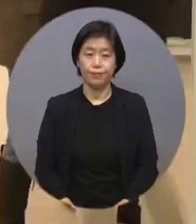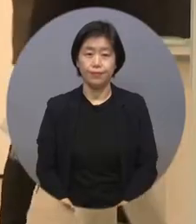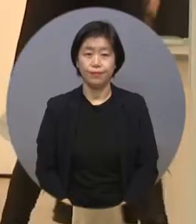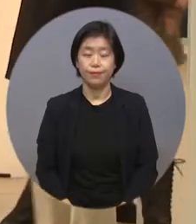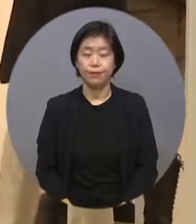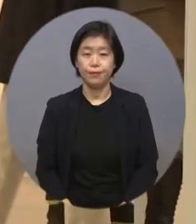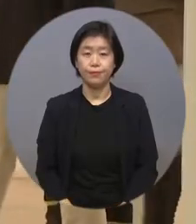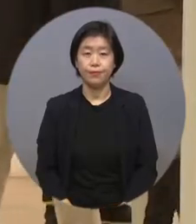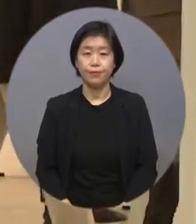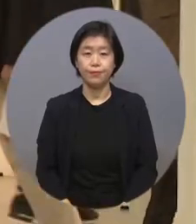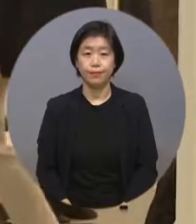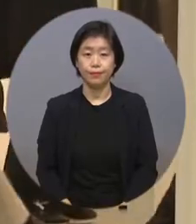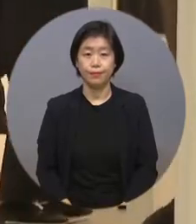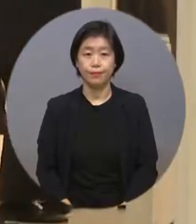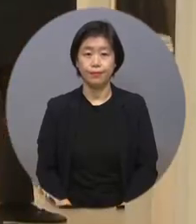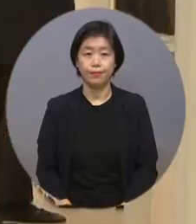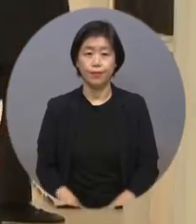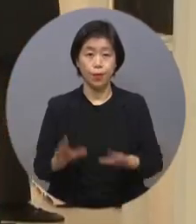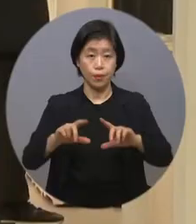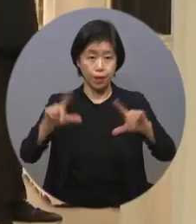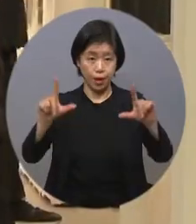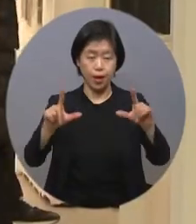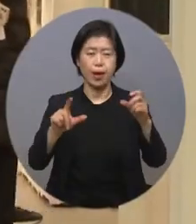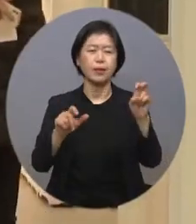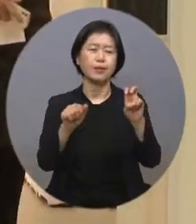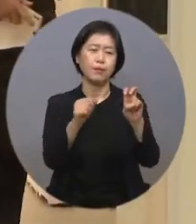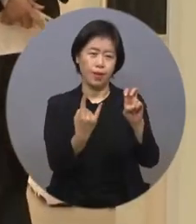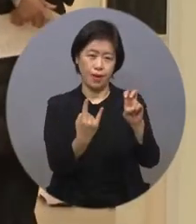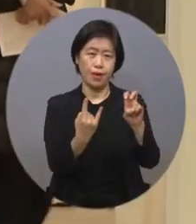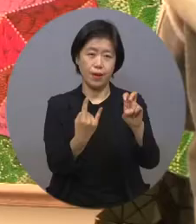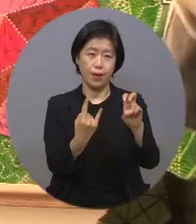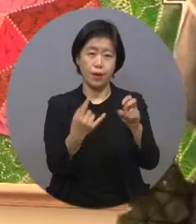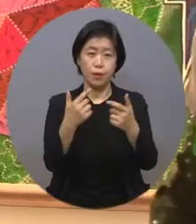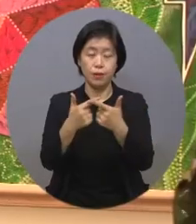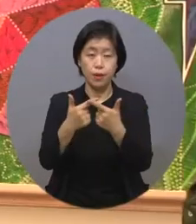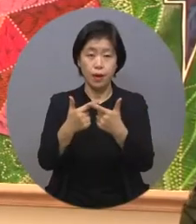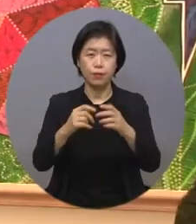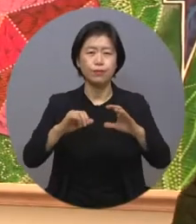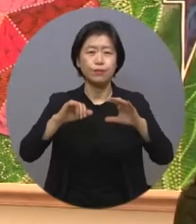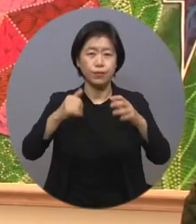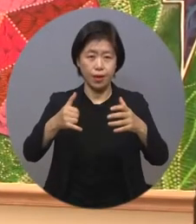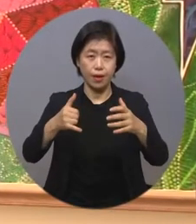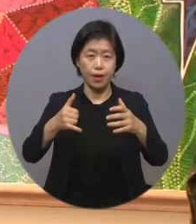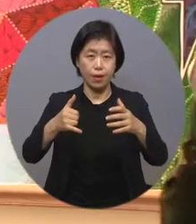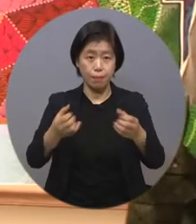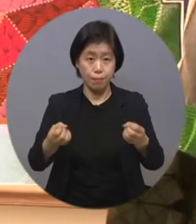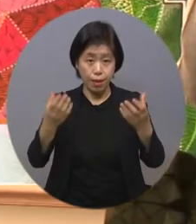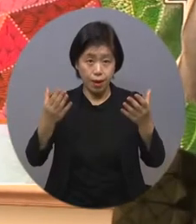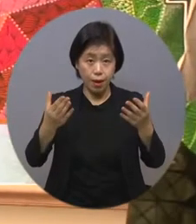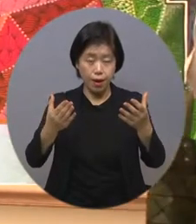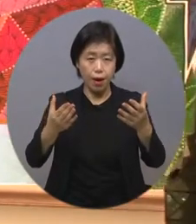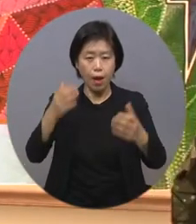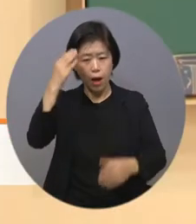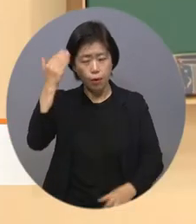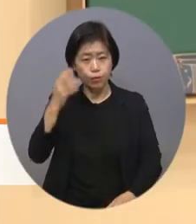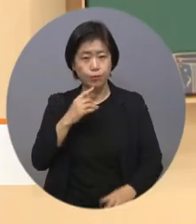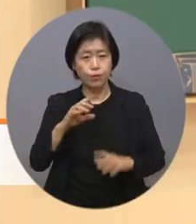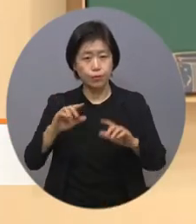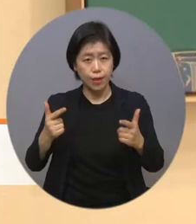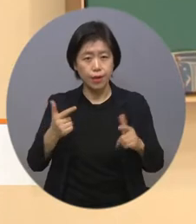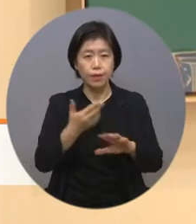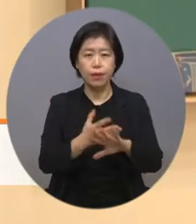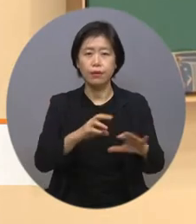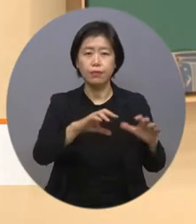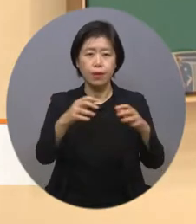예. 한편 올해로 20회를 맞이하는 부산국제아트페어는 한국을 비롯한 국내외 유명 작가 300여 명이